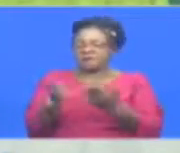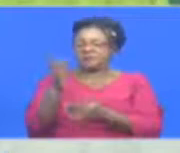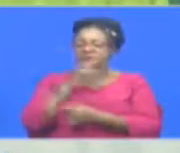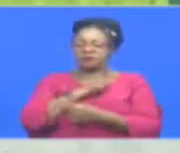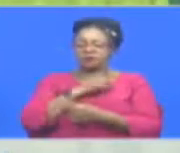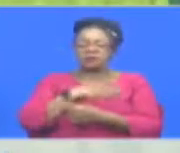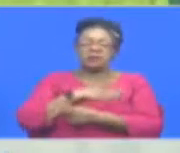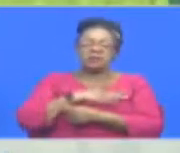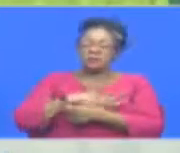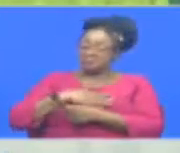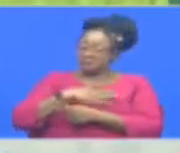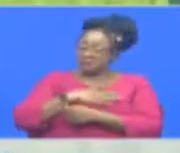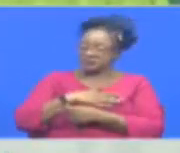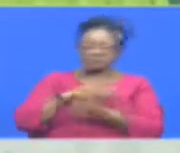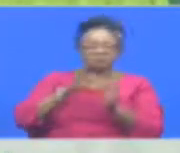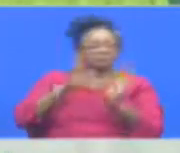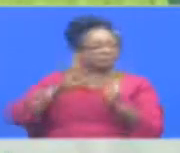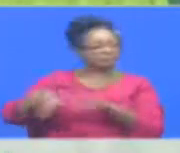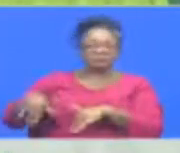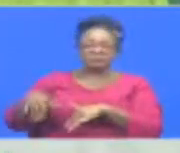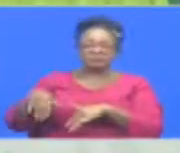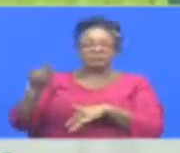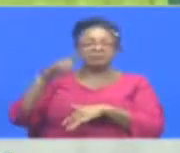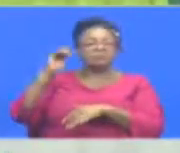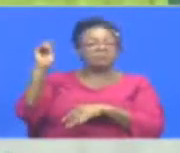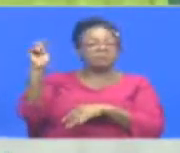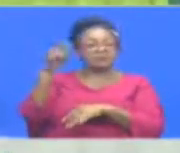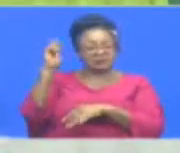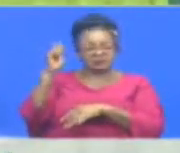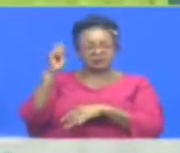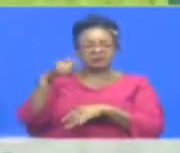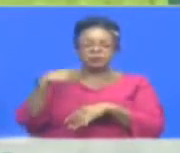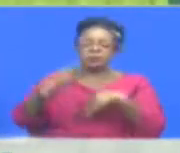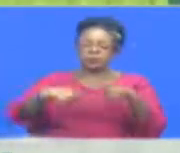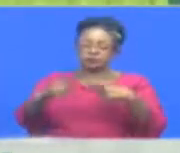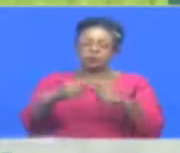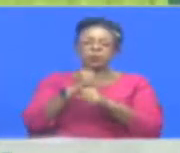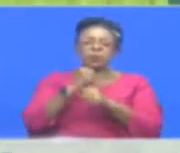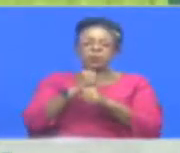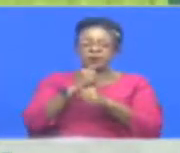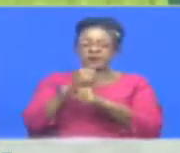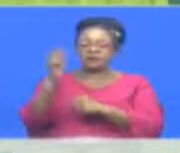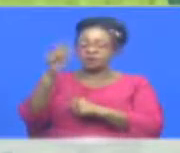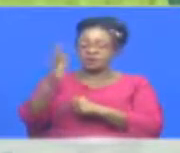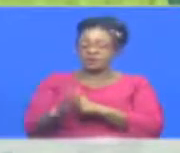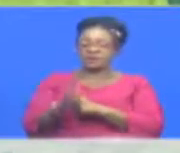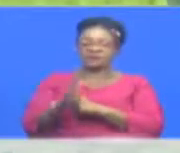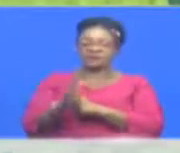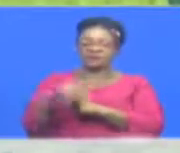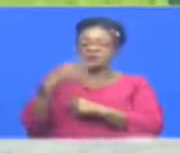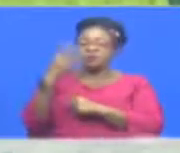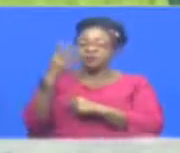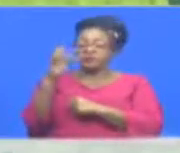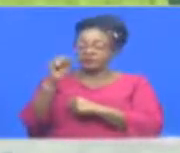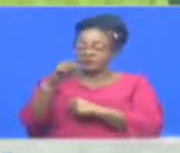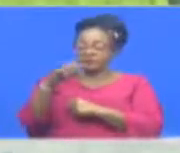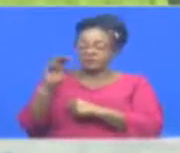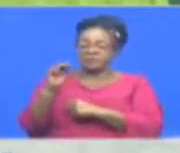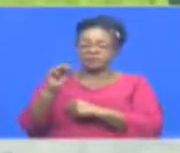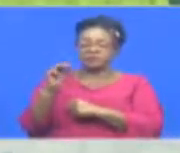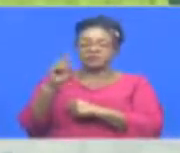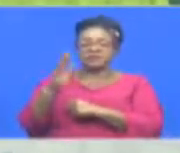tafadhali sasa muacheni rais afanyie kazi wa Kenya milioni 45.